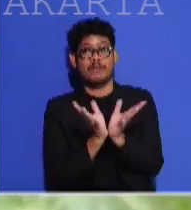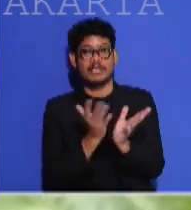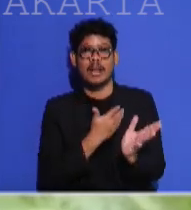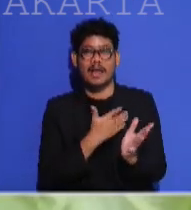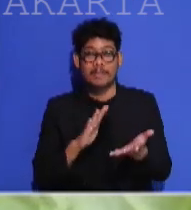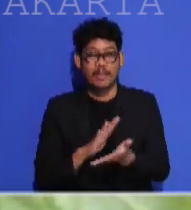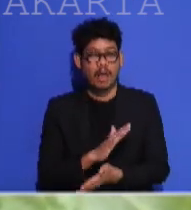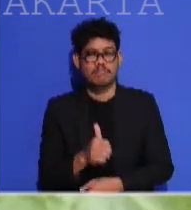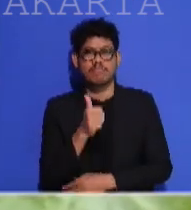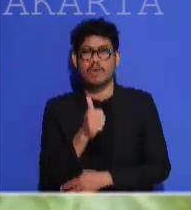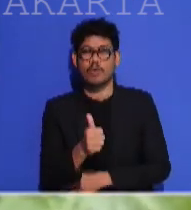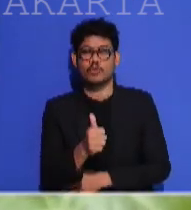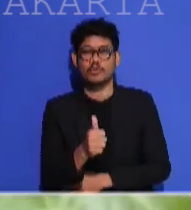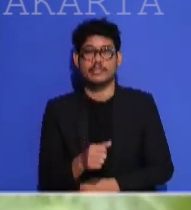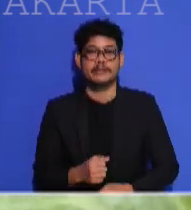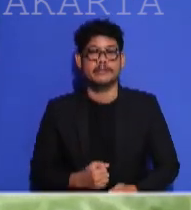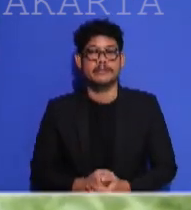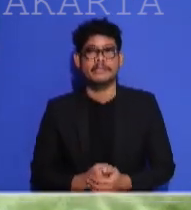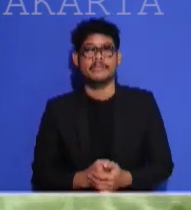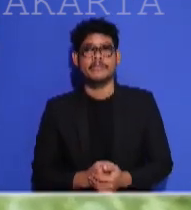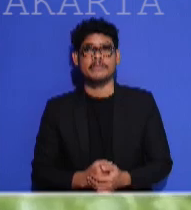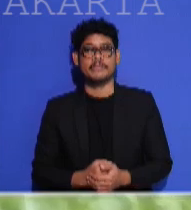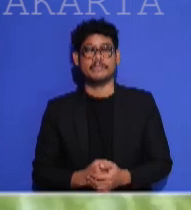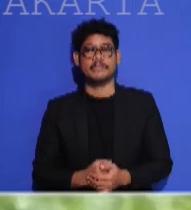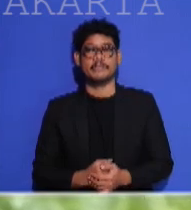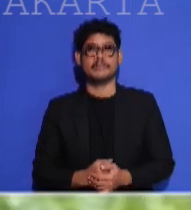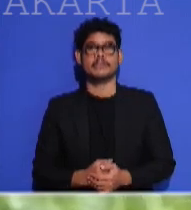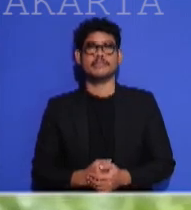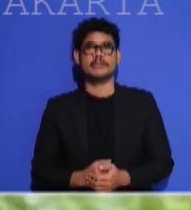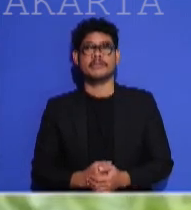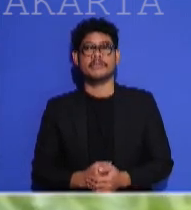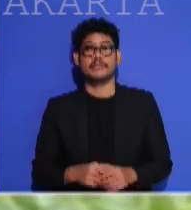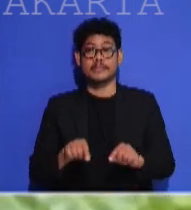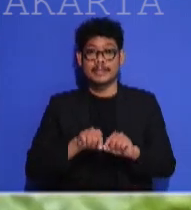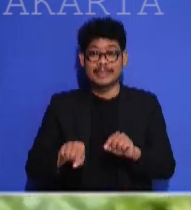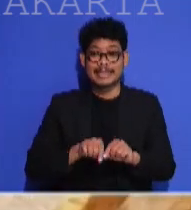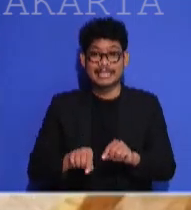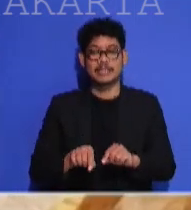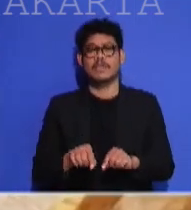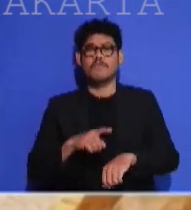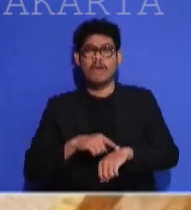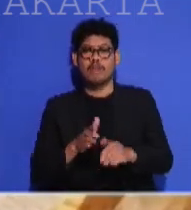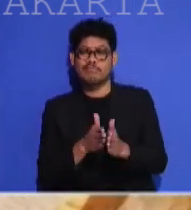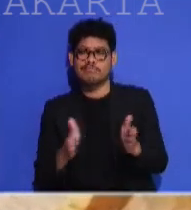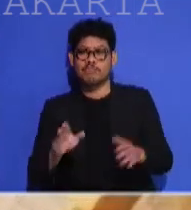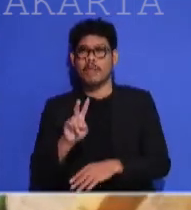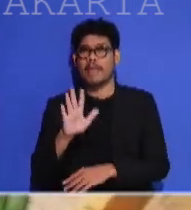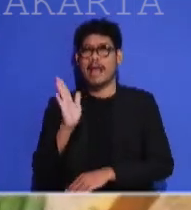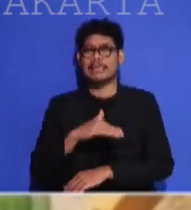sae. Kejawi mangsa tanemipun ingkang namung selangkung dinten, ugi panyuwunan peken